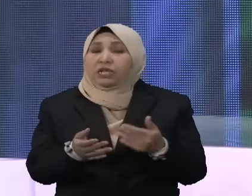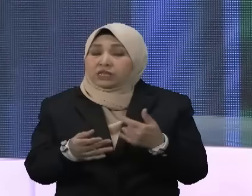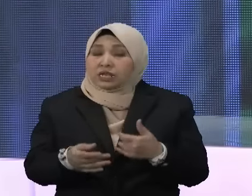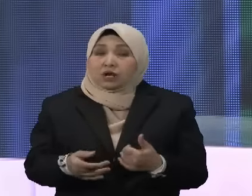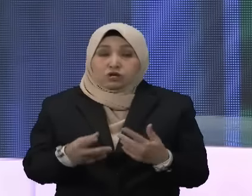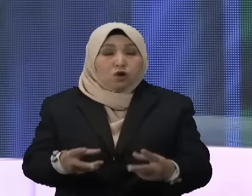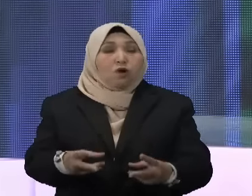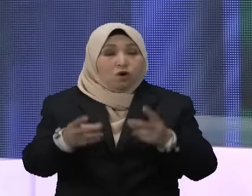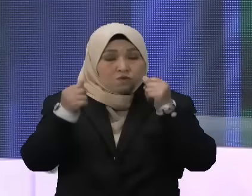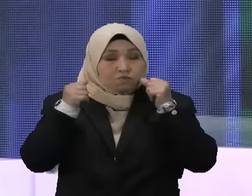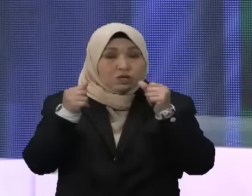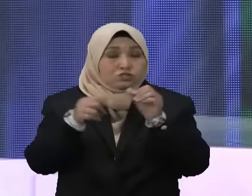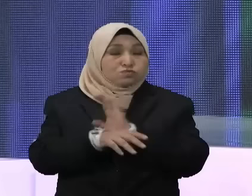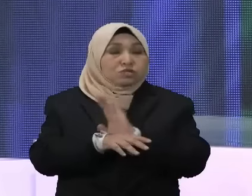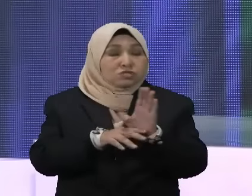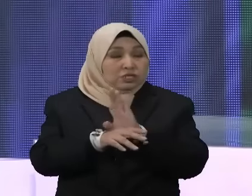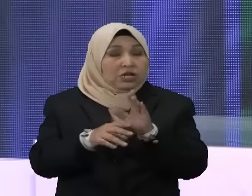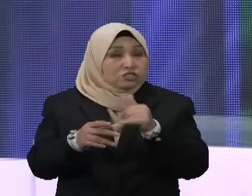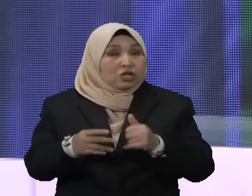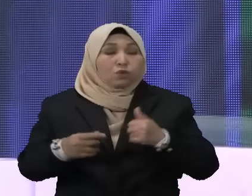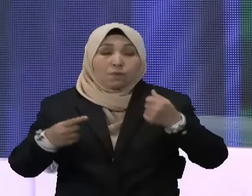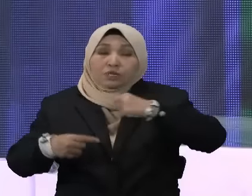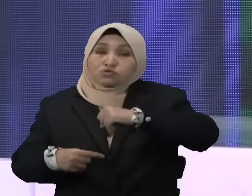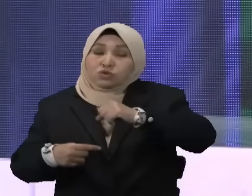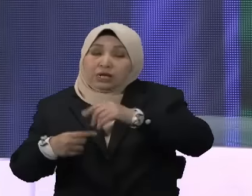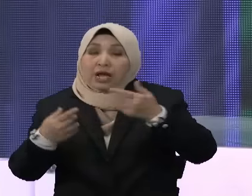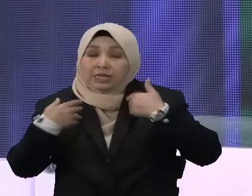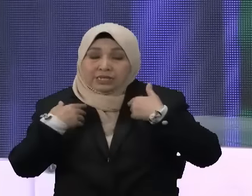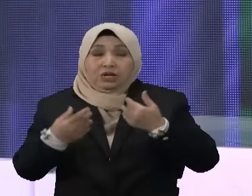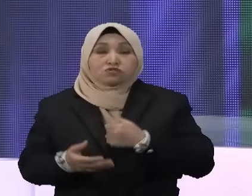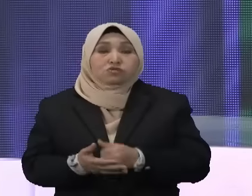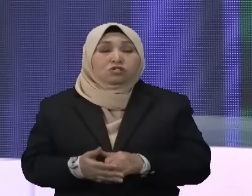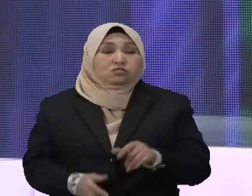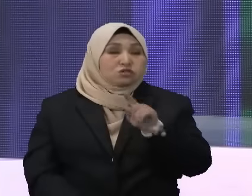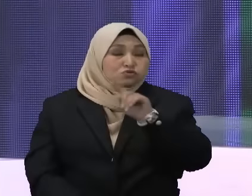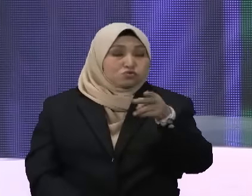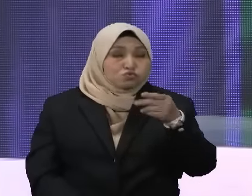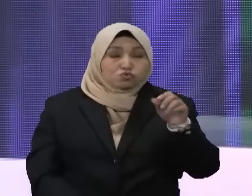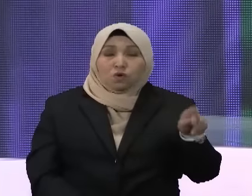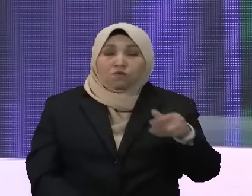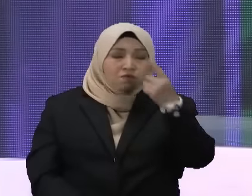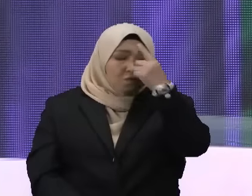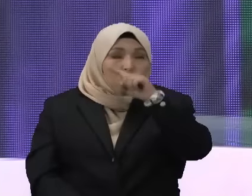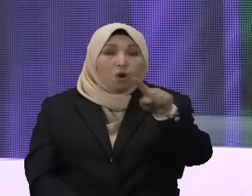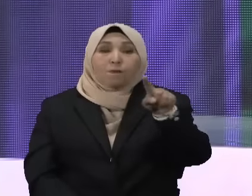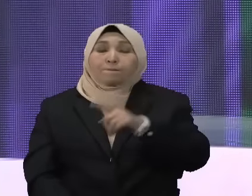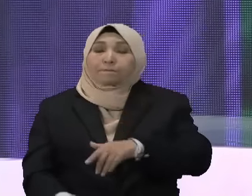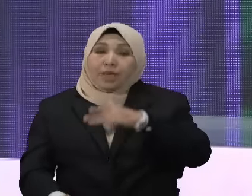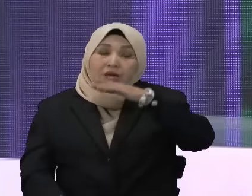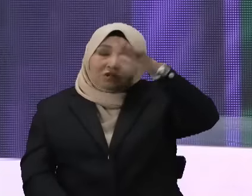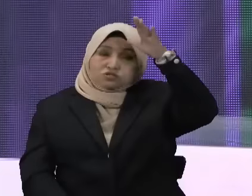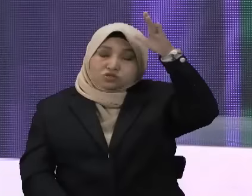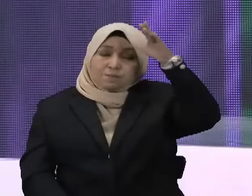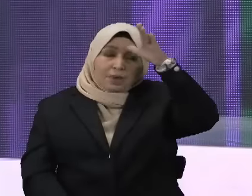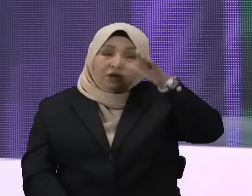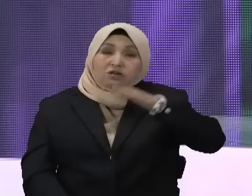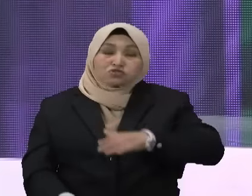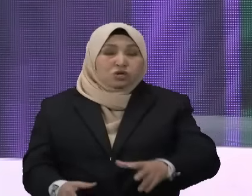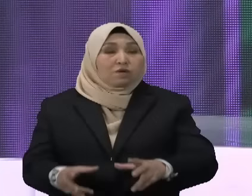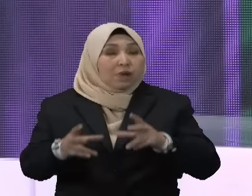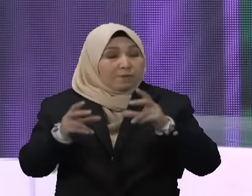tangkas berbisnes sebagai satu perjuangan. Malah kadang-kadang ada pula the Sun Tzu for parent kan. Maksudnya apa? Ialah seorang parent yang